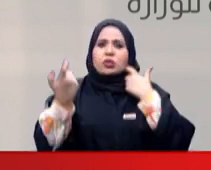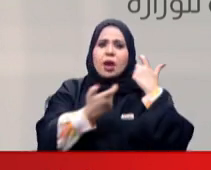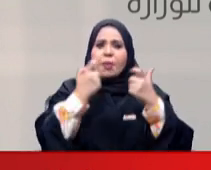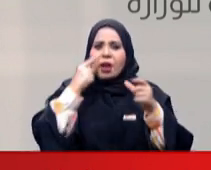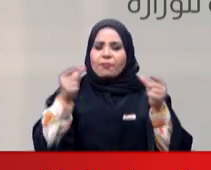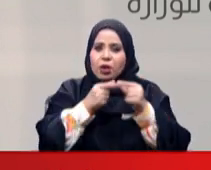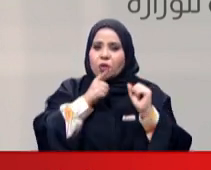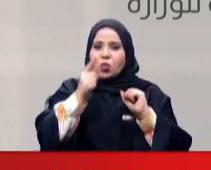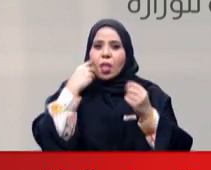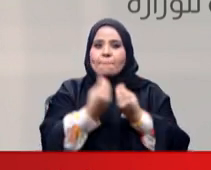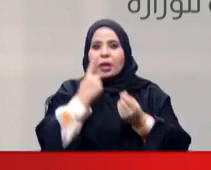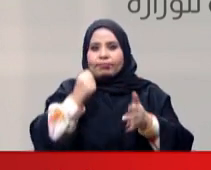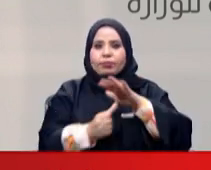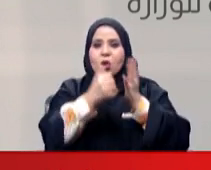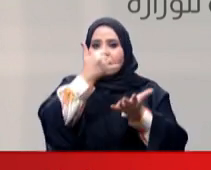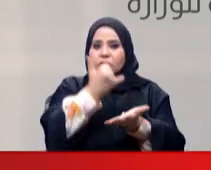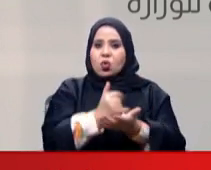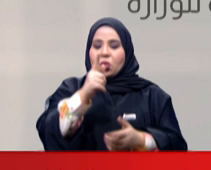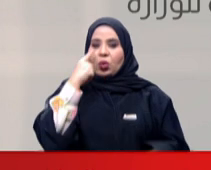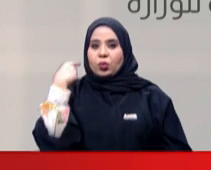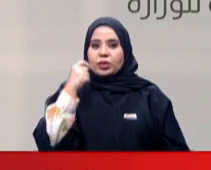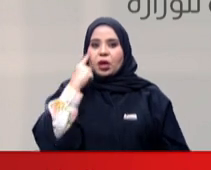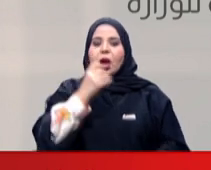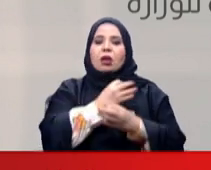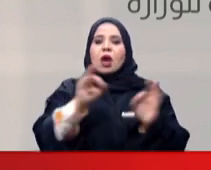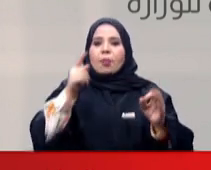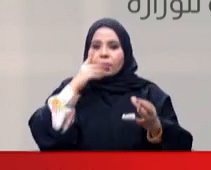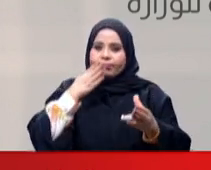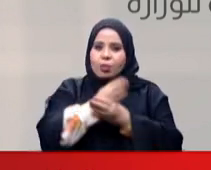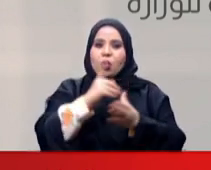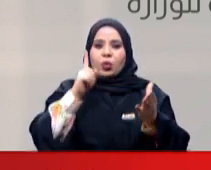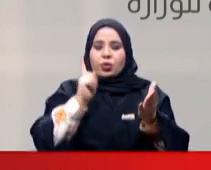مع ممثلي الإدارة التابعة للوزارة ممن تم منحهم